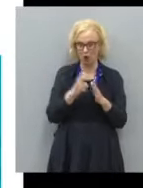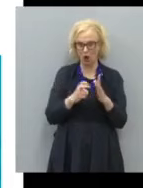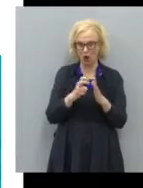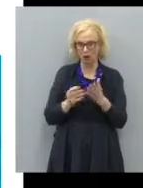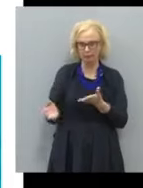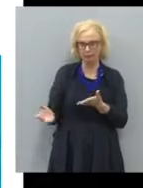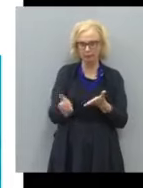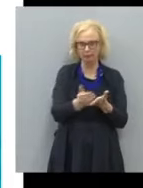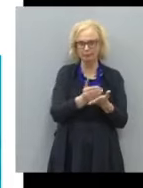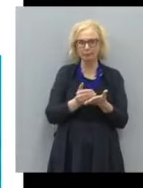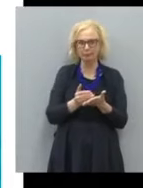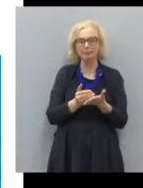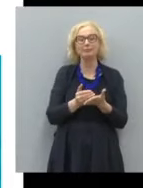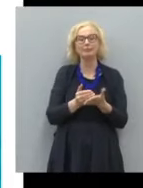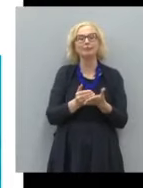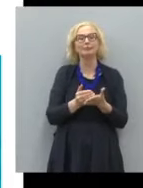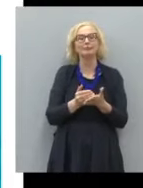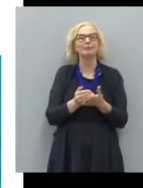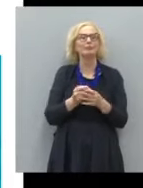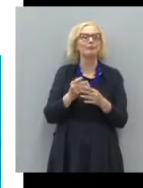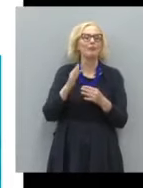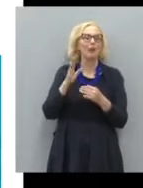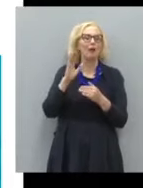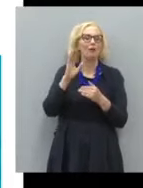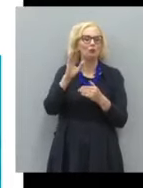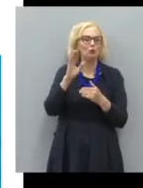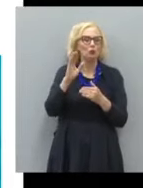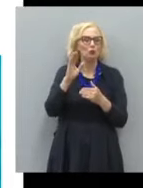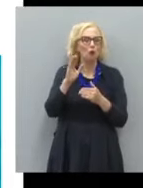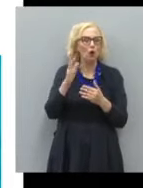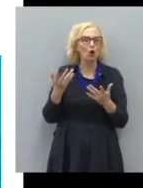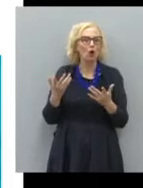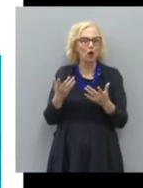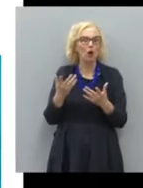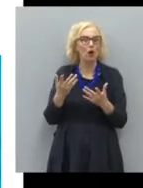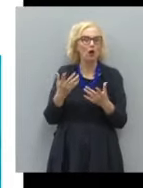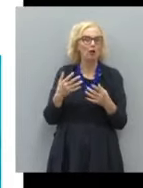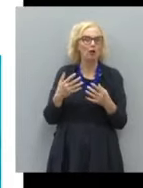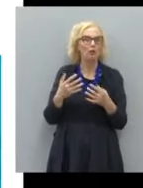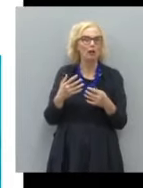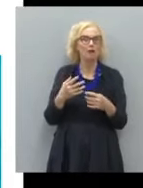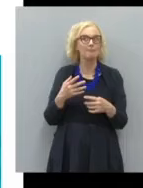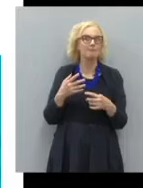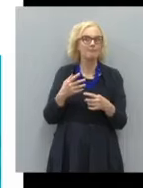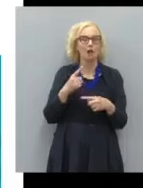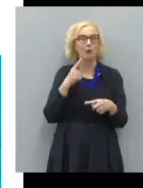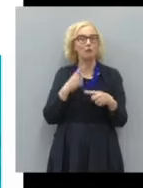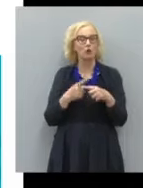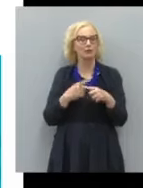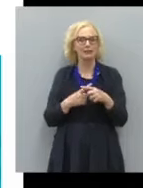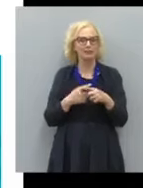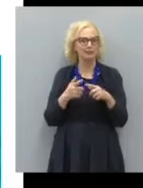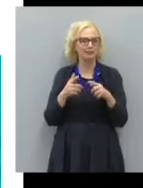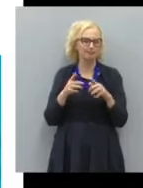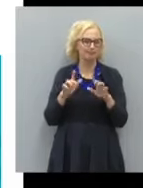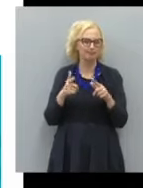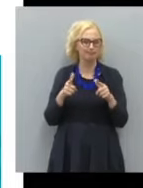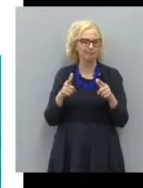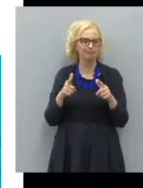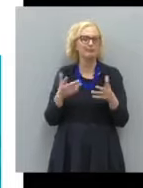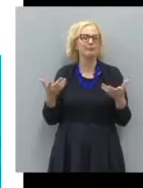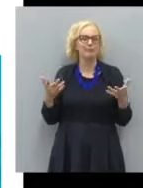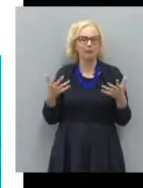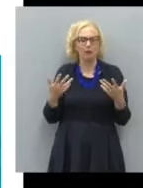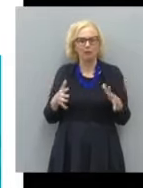provincia in prospettiva non è particolarmente felice questo è un dato ormai assodato è questo un dato